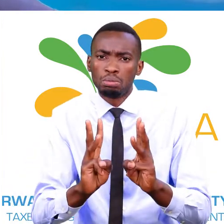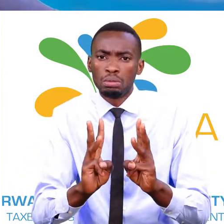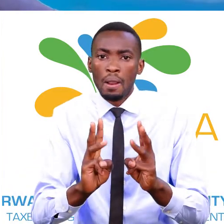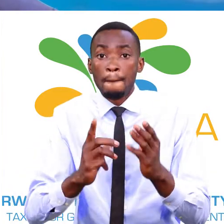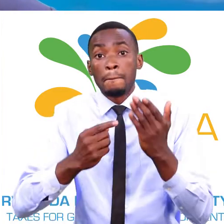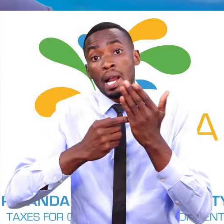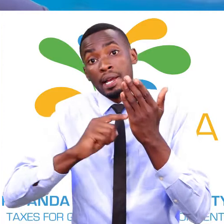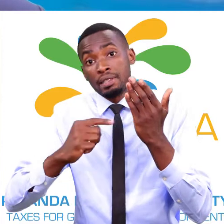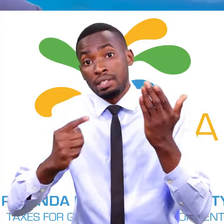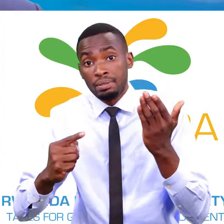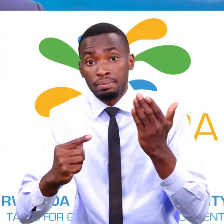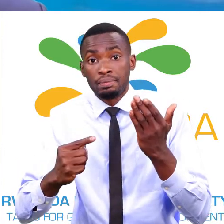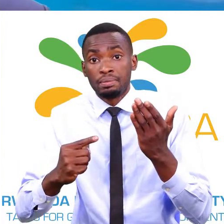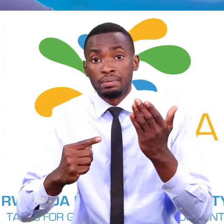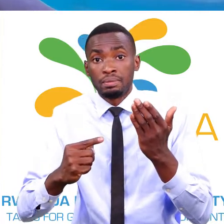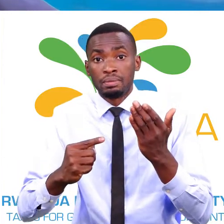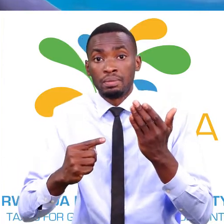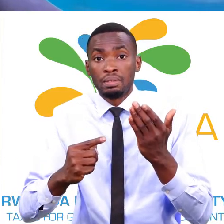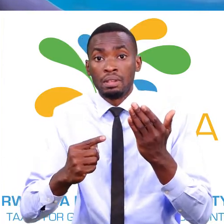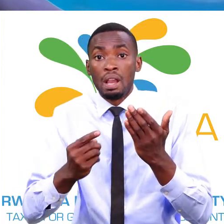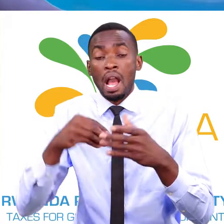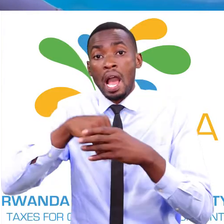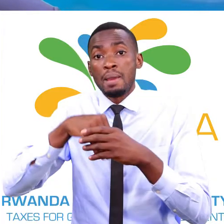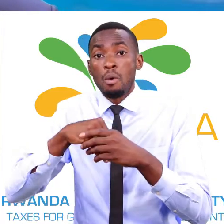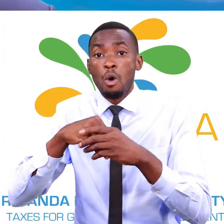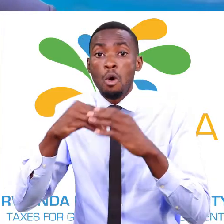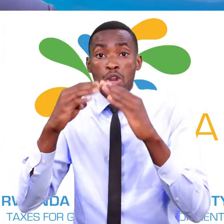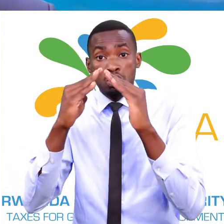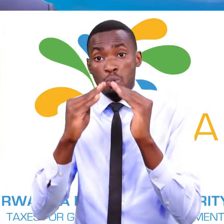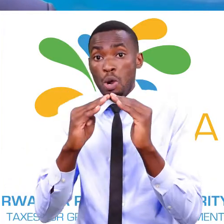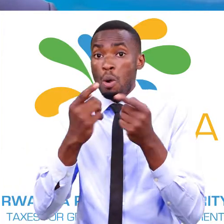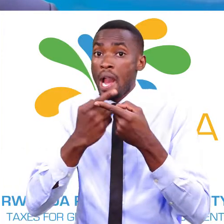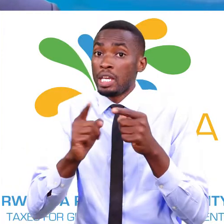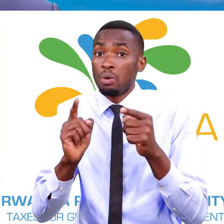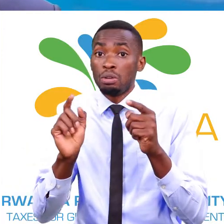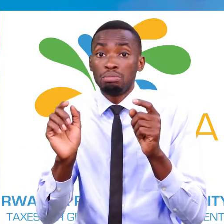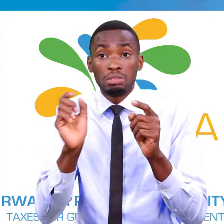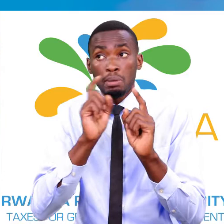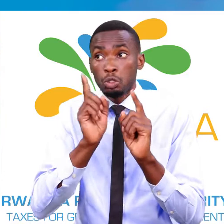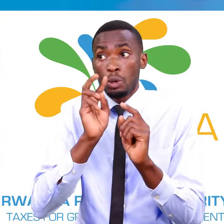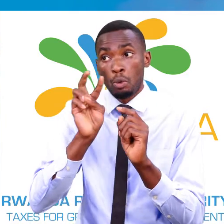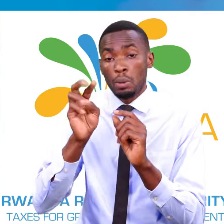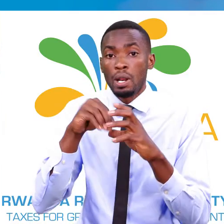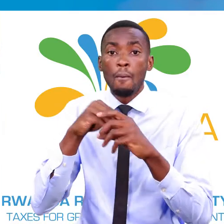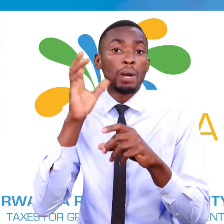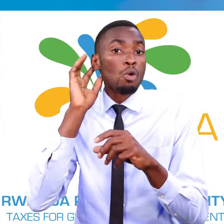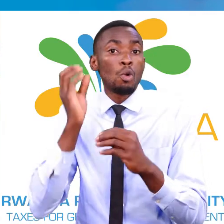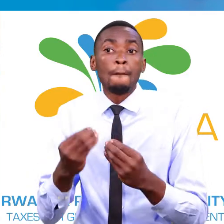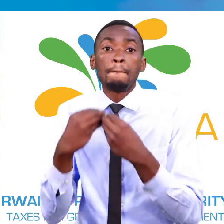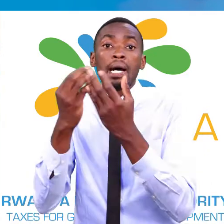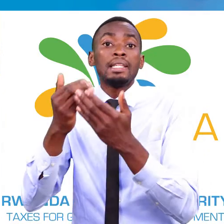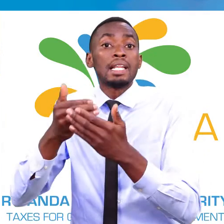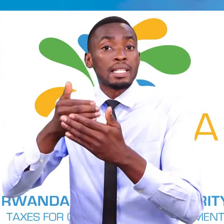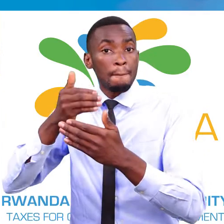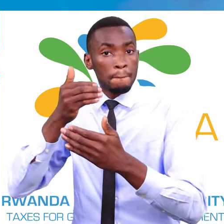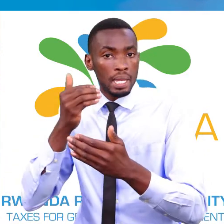navuga bw'ikoranabuhanga cyangwa se buri otomatike, hakaba harimo inyubako ariko bikaba atarabashije kumenyekana mu makuru yari yabonetse, ni byiza